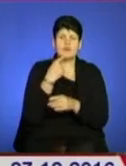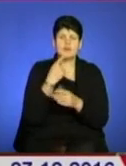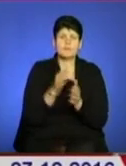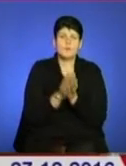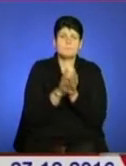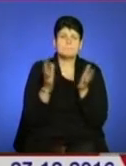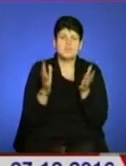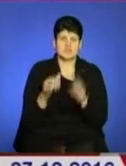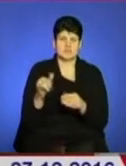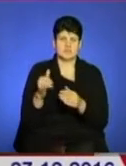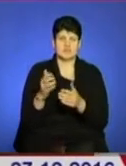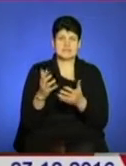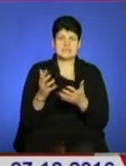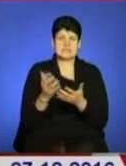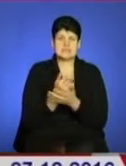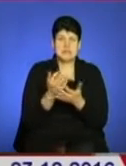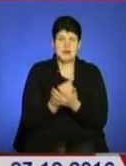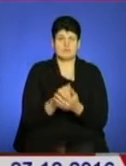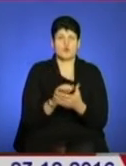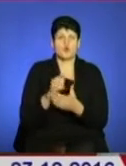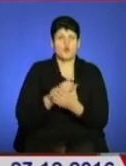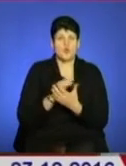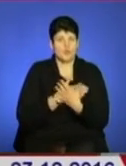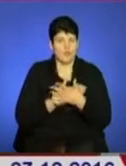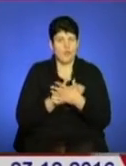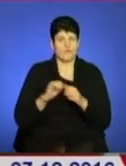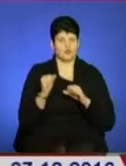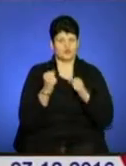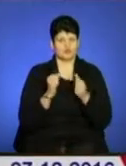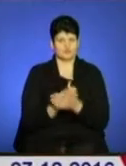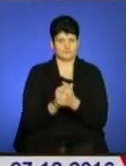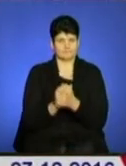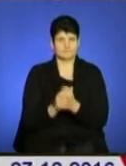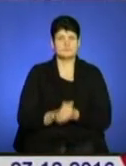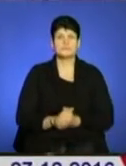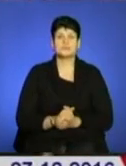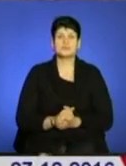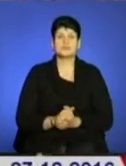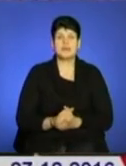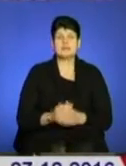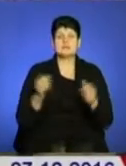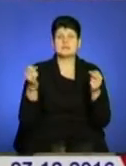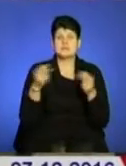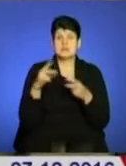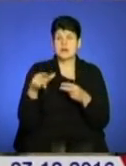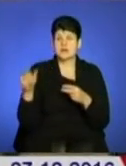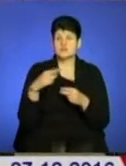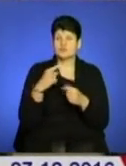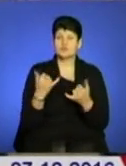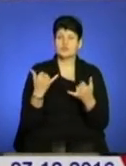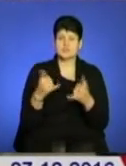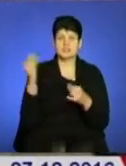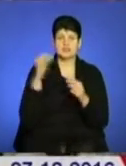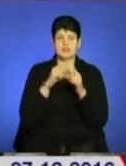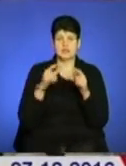скарб, про любов, дружбу і злагоду. Спеціалісти зазначають, сучасна шкільна